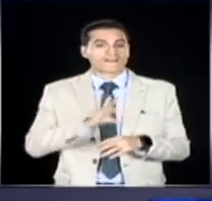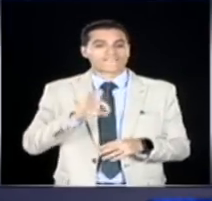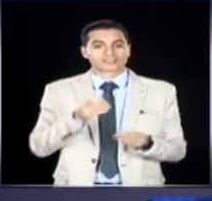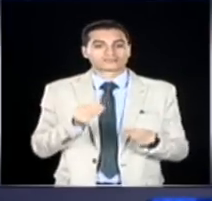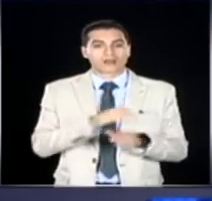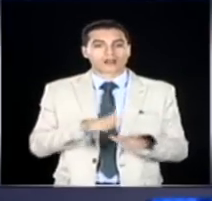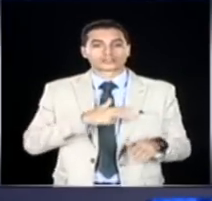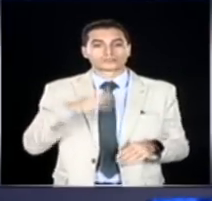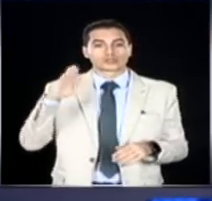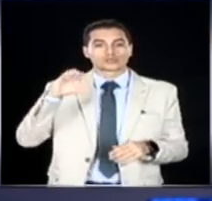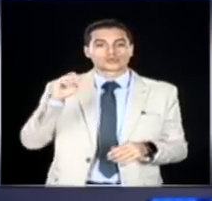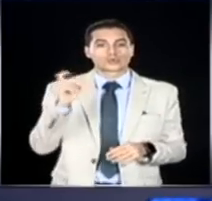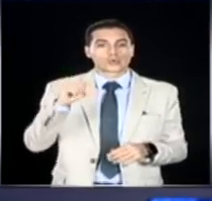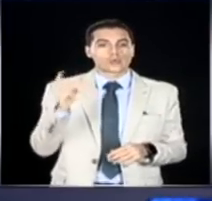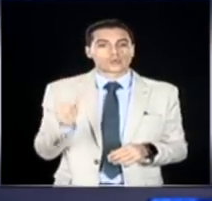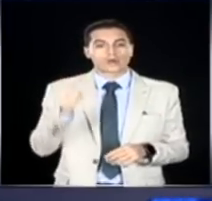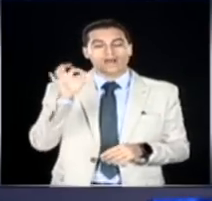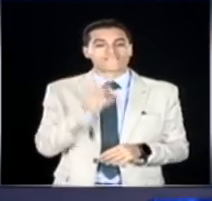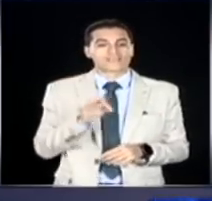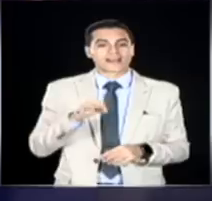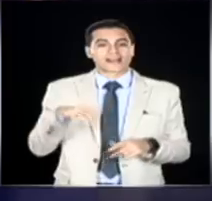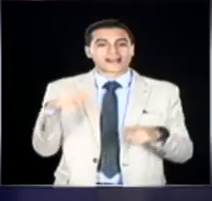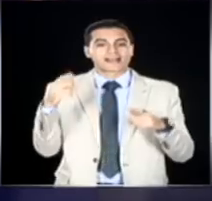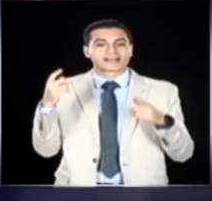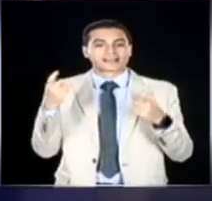سنوره في امريكا الشماليه